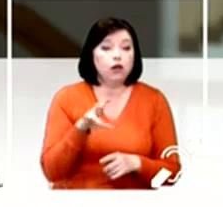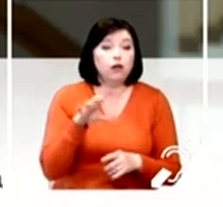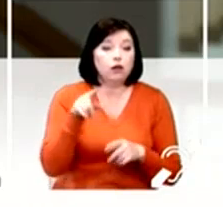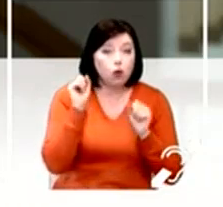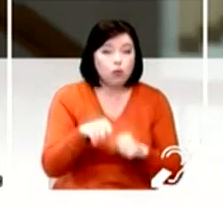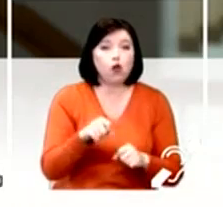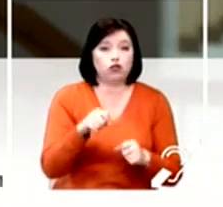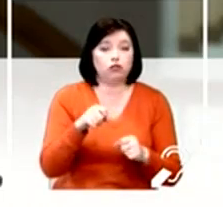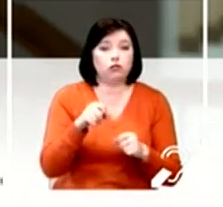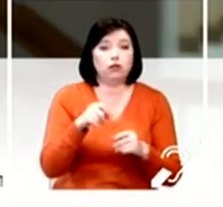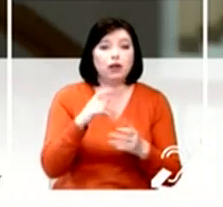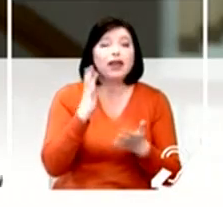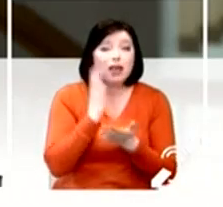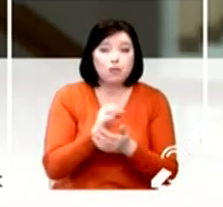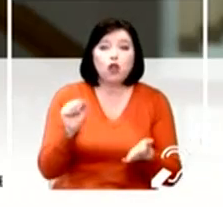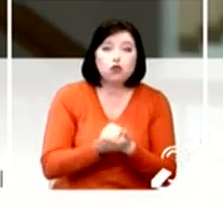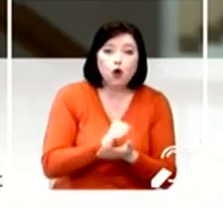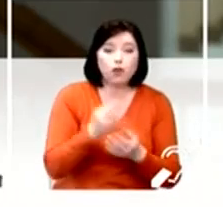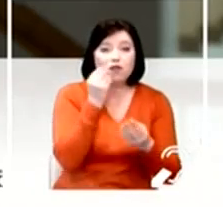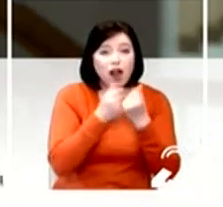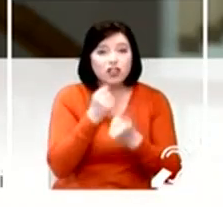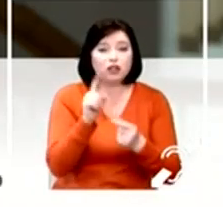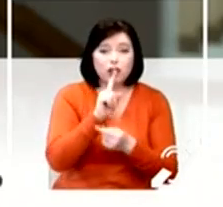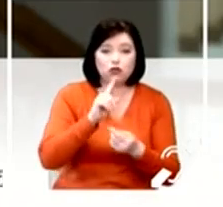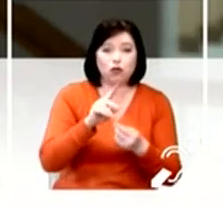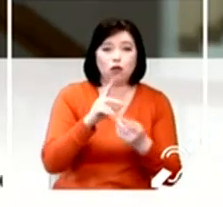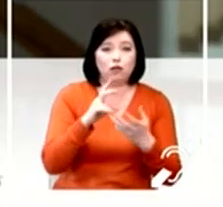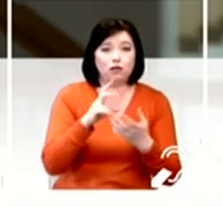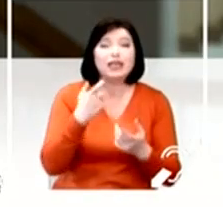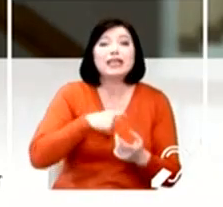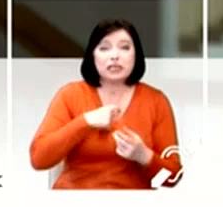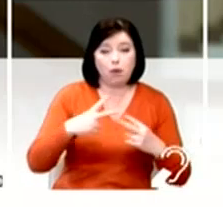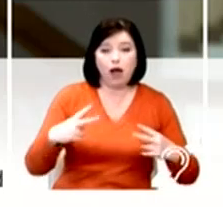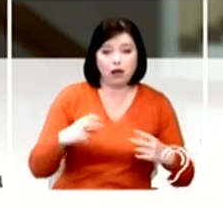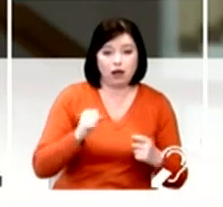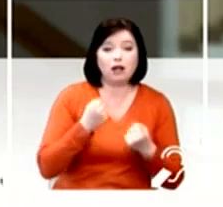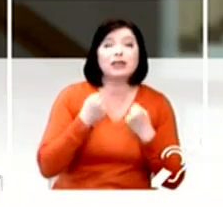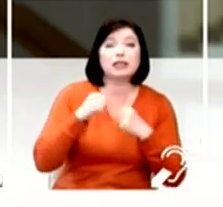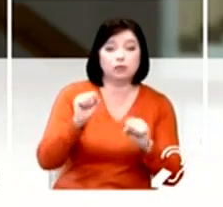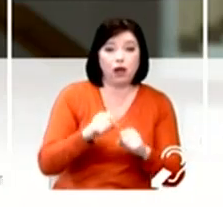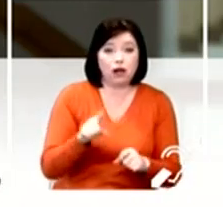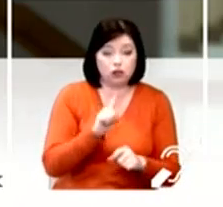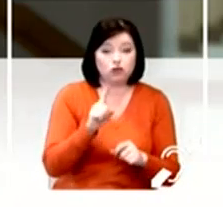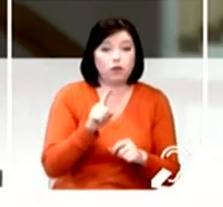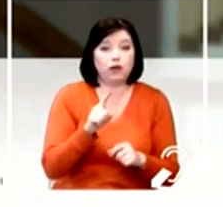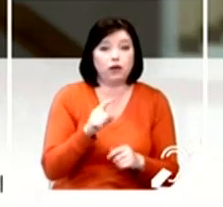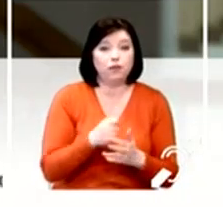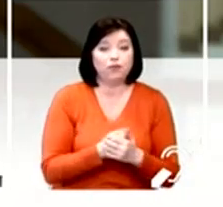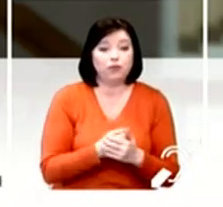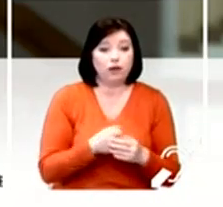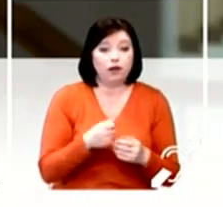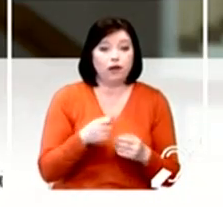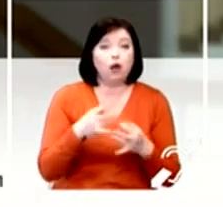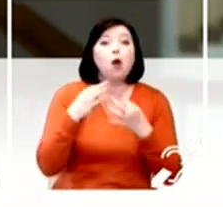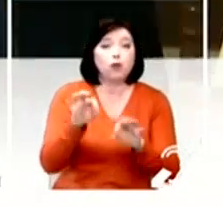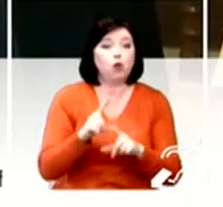confecționării, deținerii și folosirii documente oficiale false care acordă drepturi și eliberați de obligații, folosite pentru ca acesta să-și motiveze